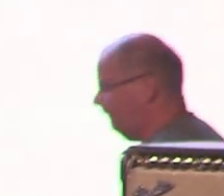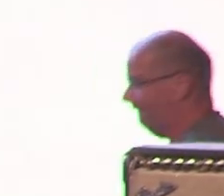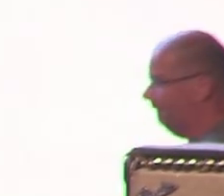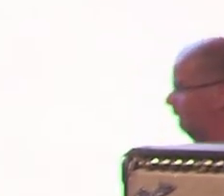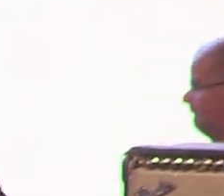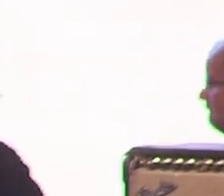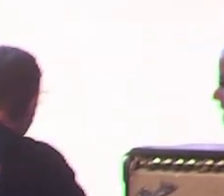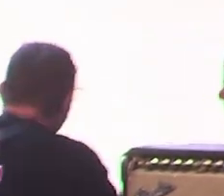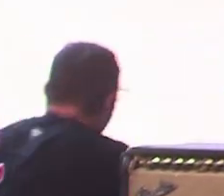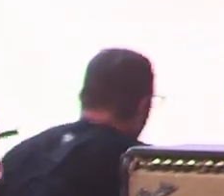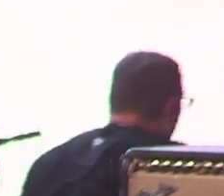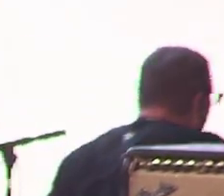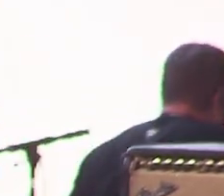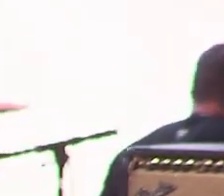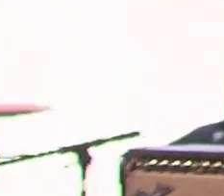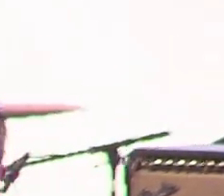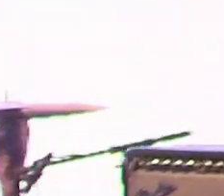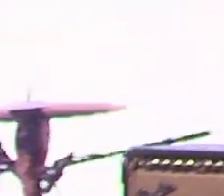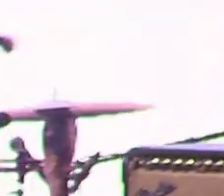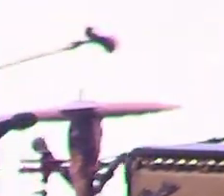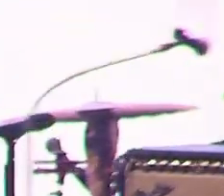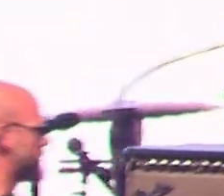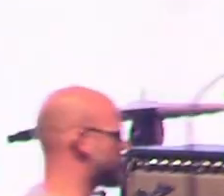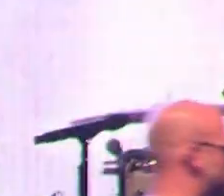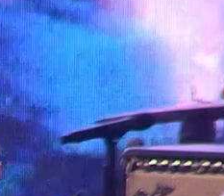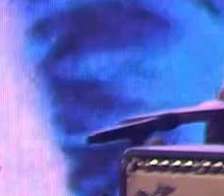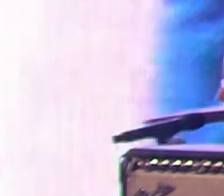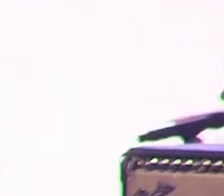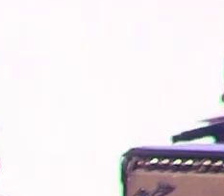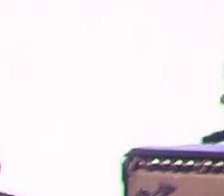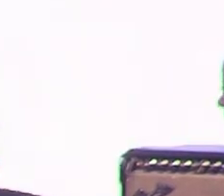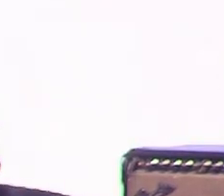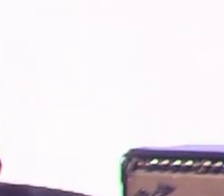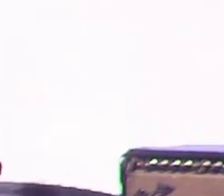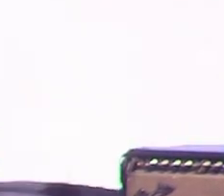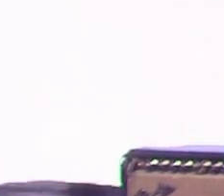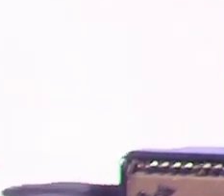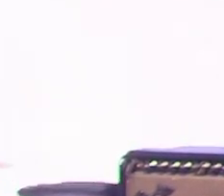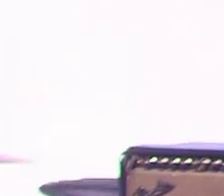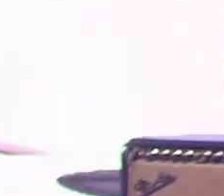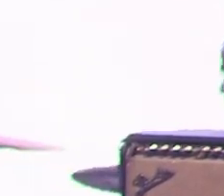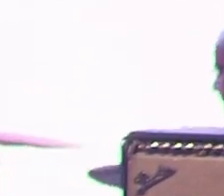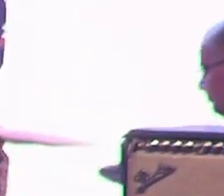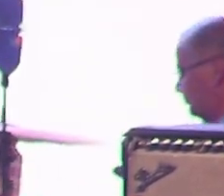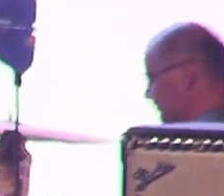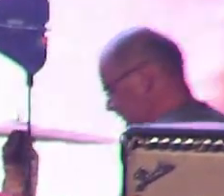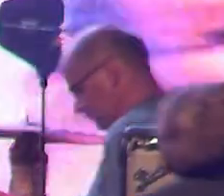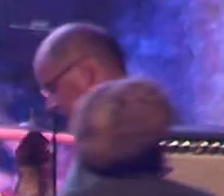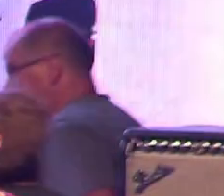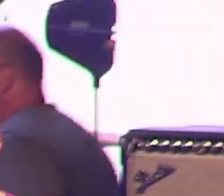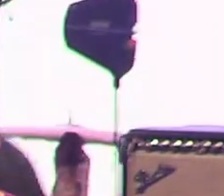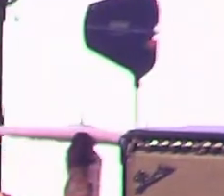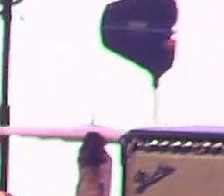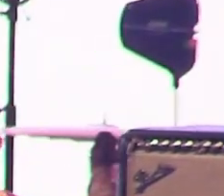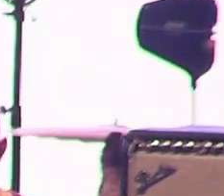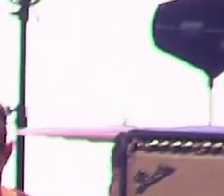Wann, wenn nicht jetzt, heißt es, dass wir die ländlichen Regionen nicht rechts liegen lassen, sie nicht kampflos den rechten, konservativen und